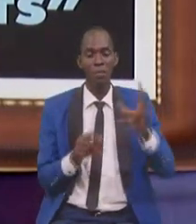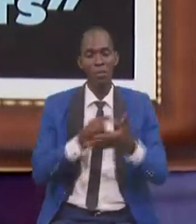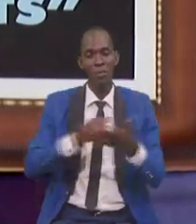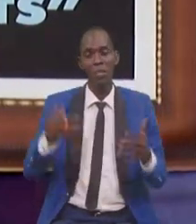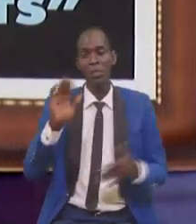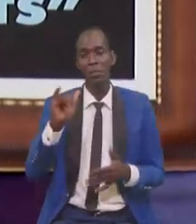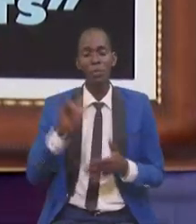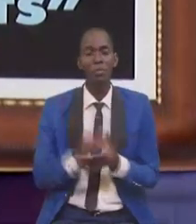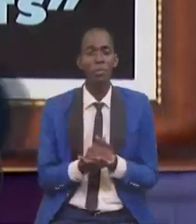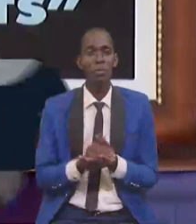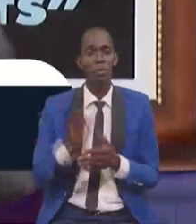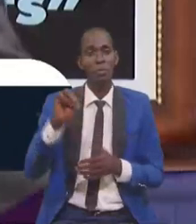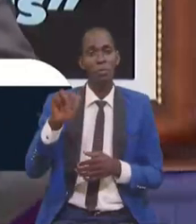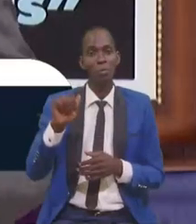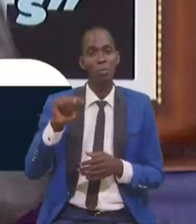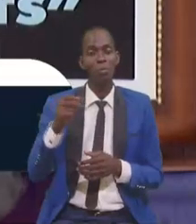verset 15.